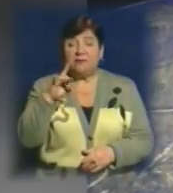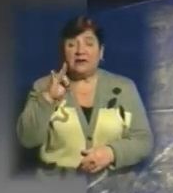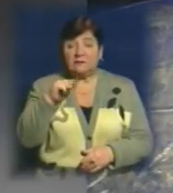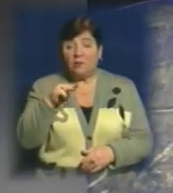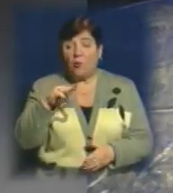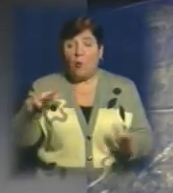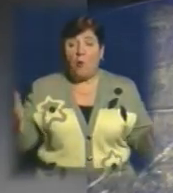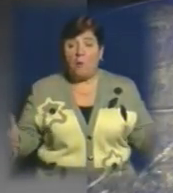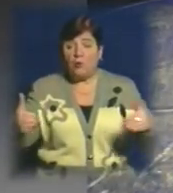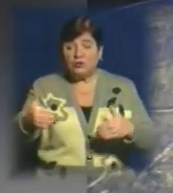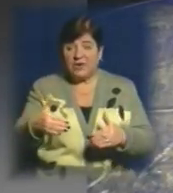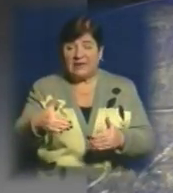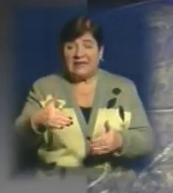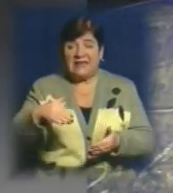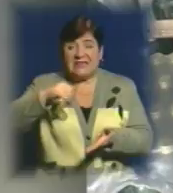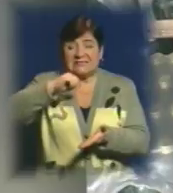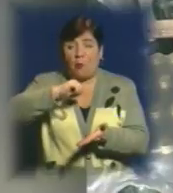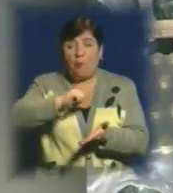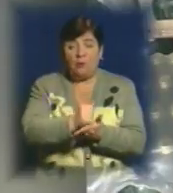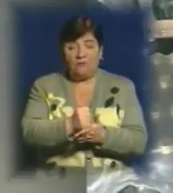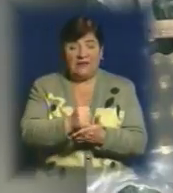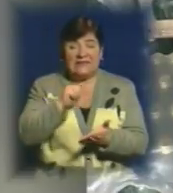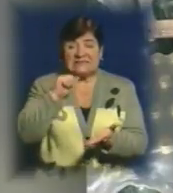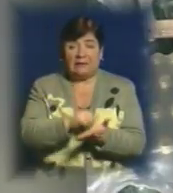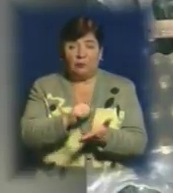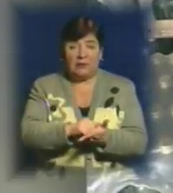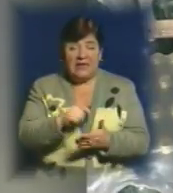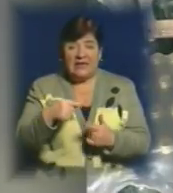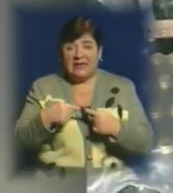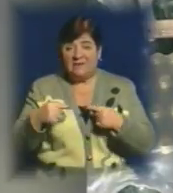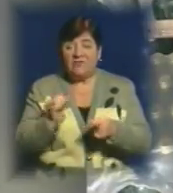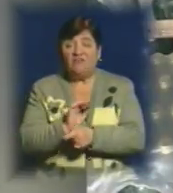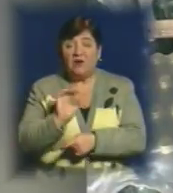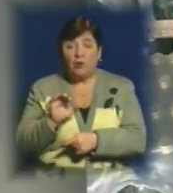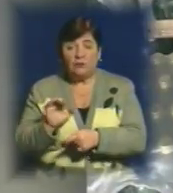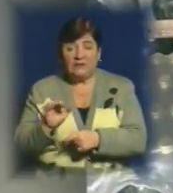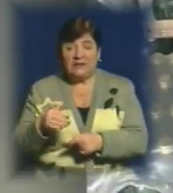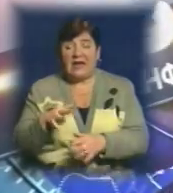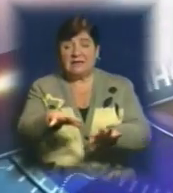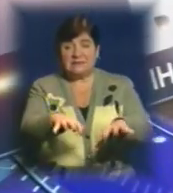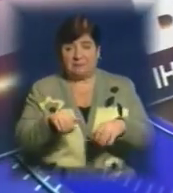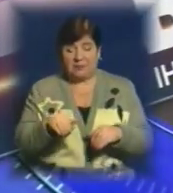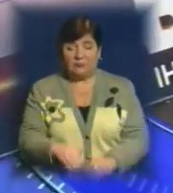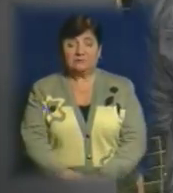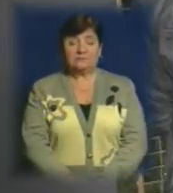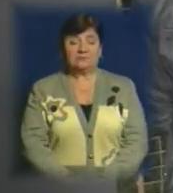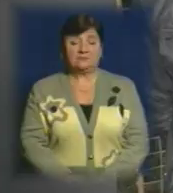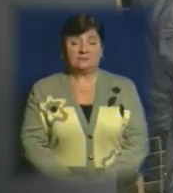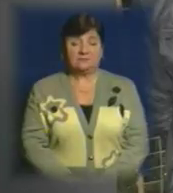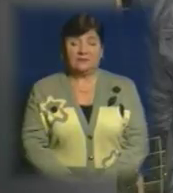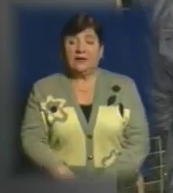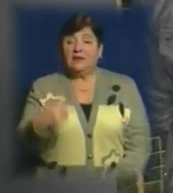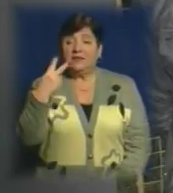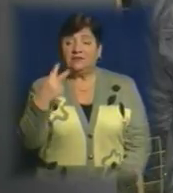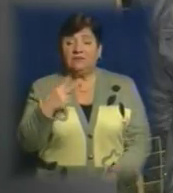також закупорювальний станок. Виявлено підакцизну продукцію та знаряддя її виготовлення вилучено.